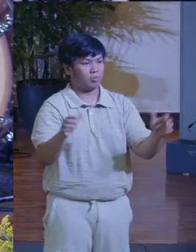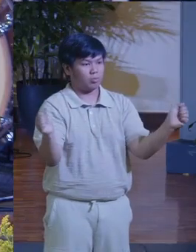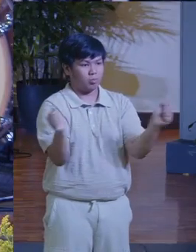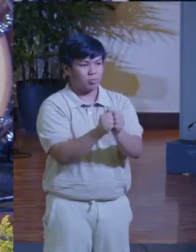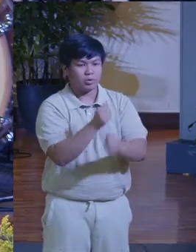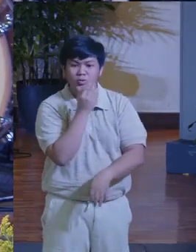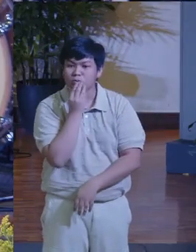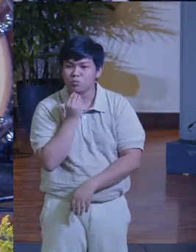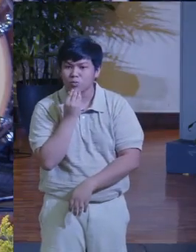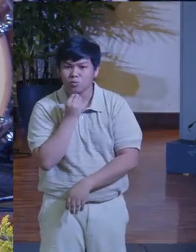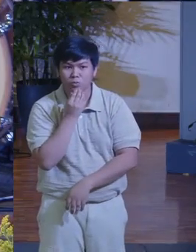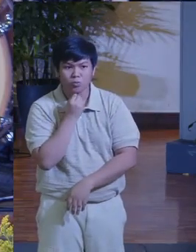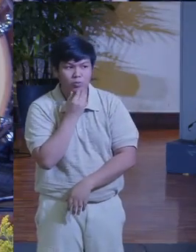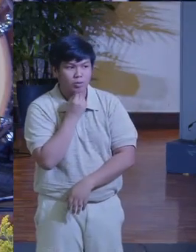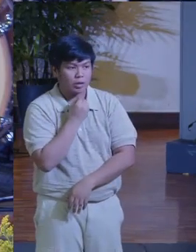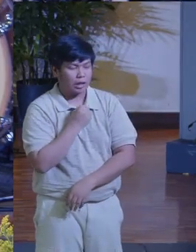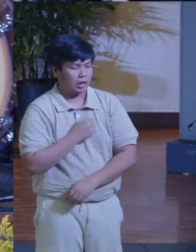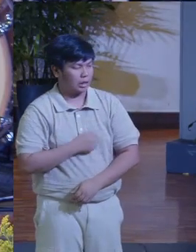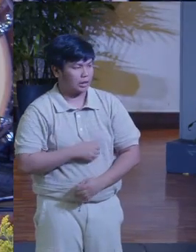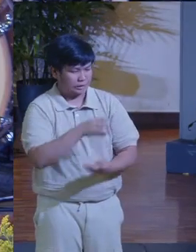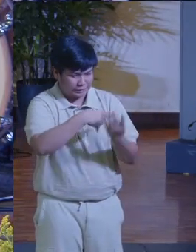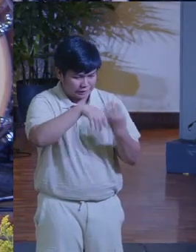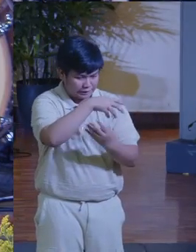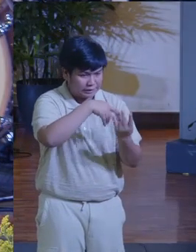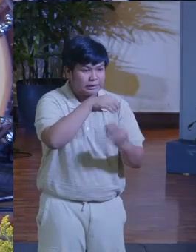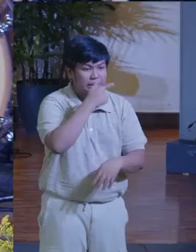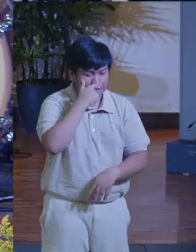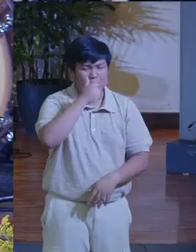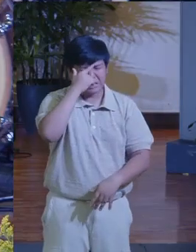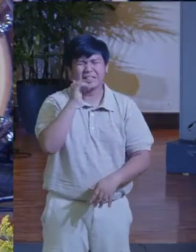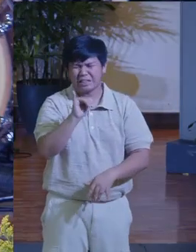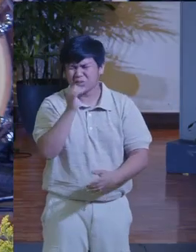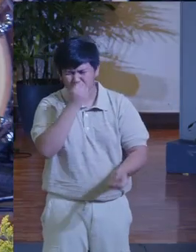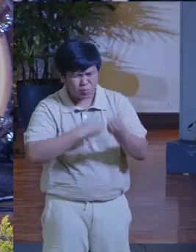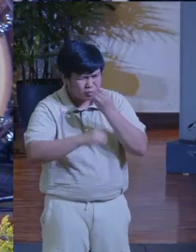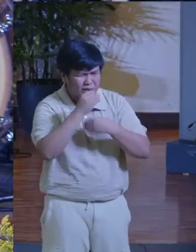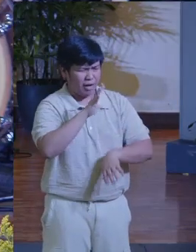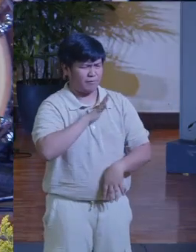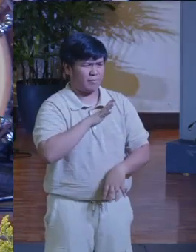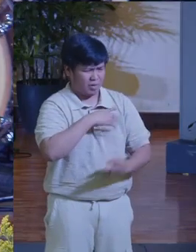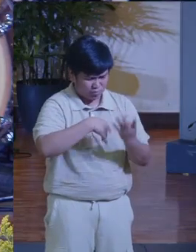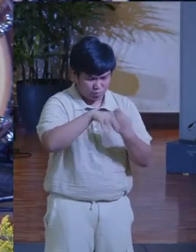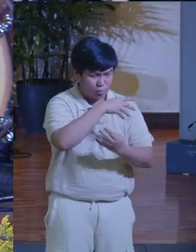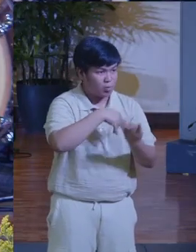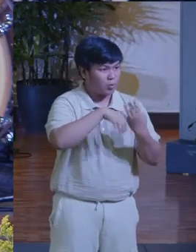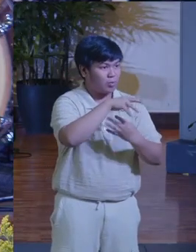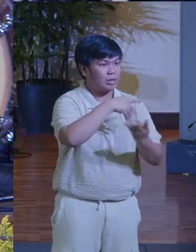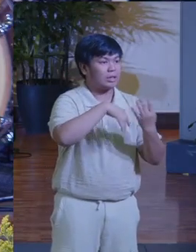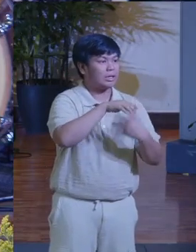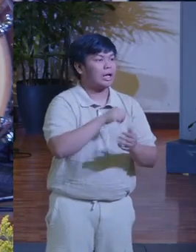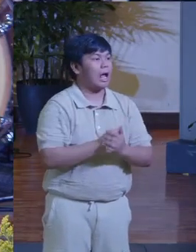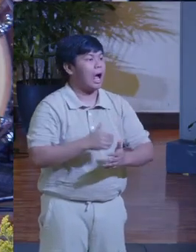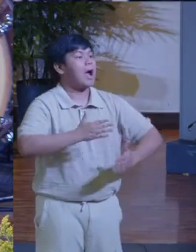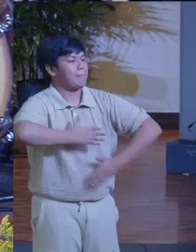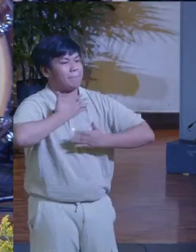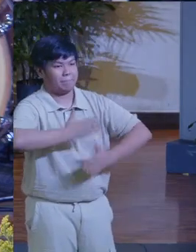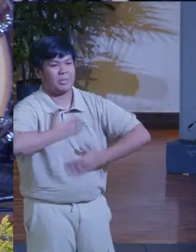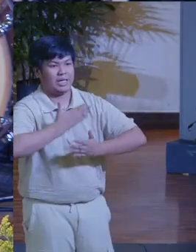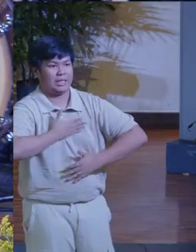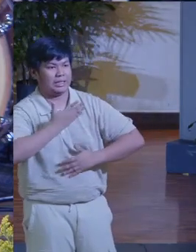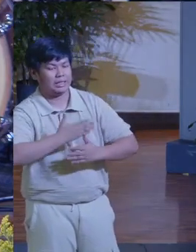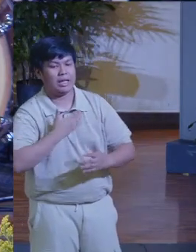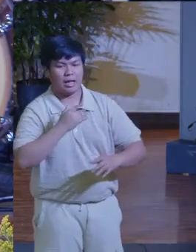Antioch siya ay nakisalamuha sa mga Hentil, kumakain ng kanilang pagkain, nakikipamuhay